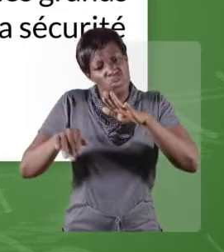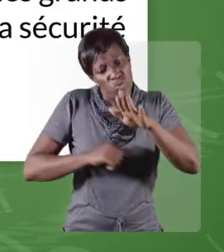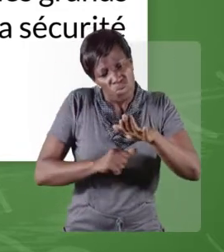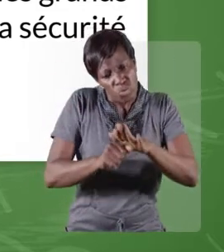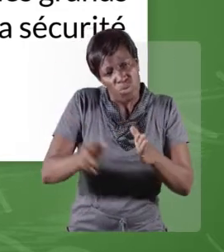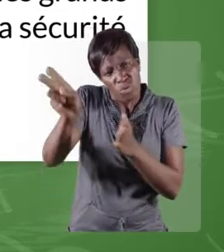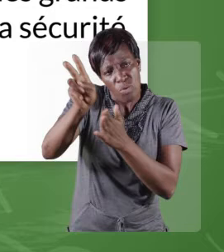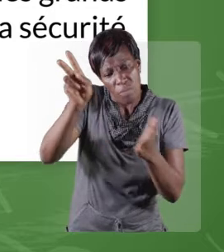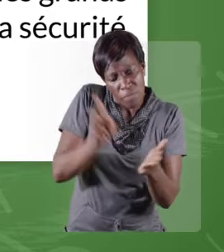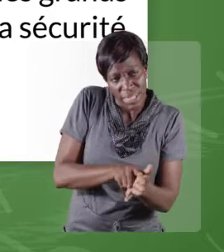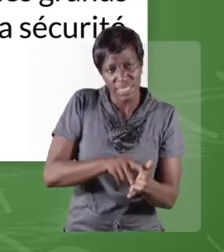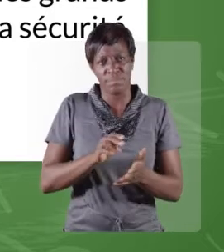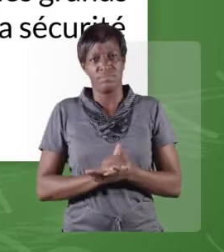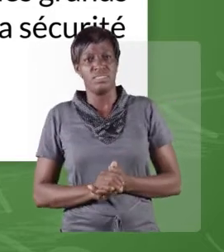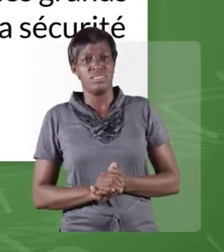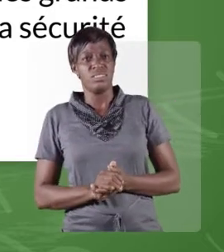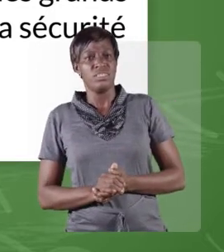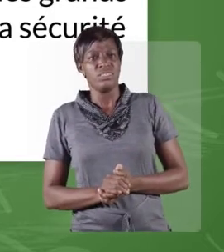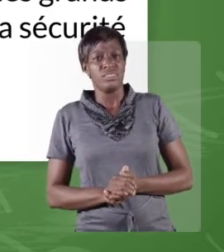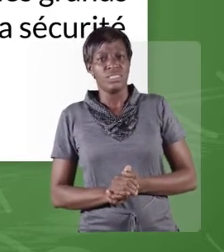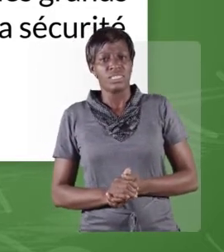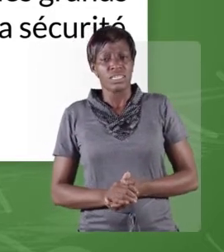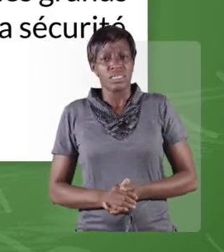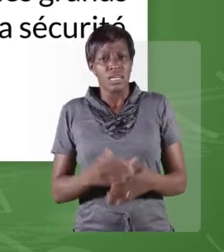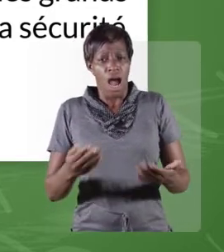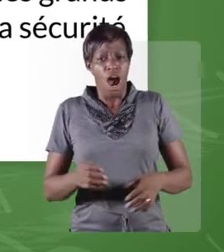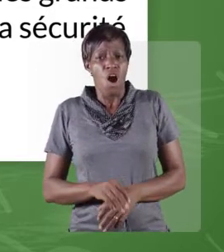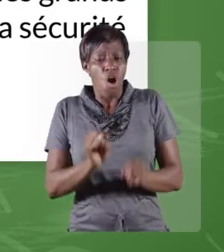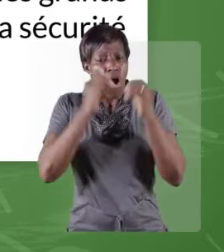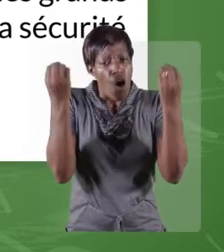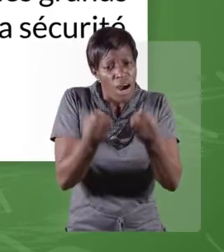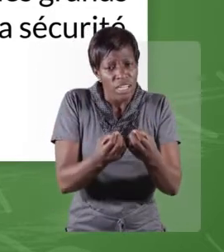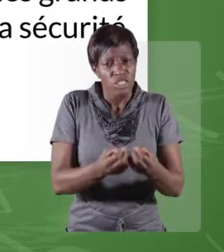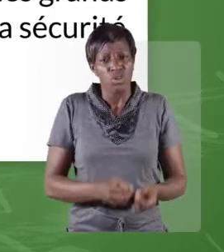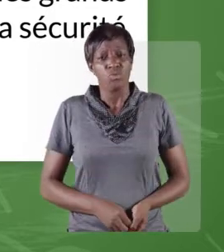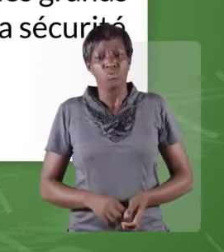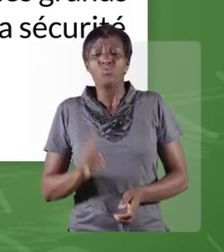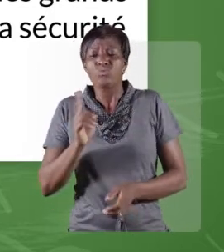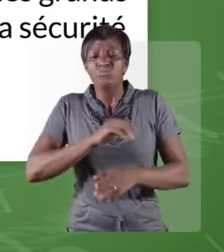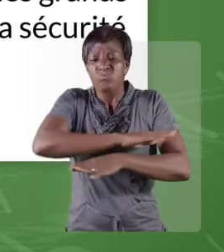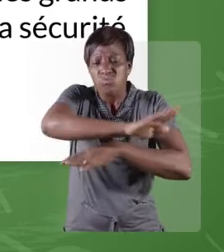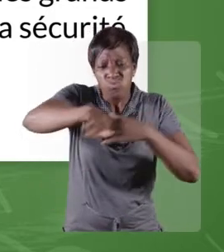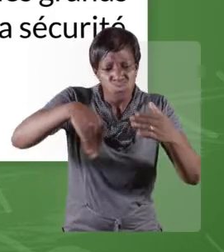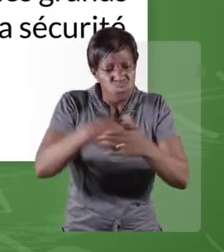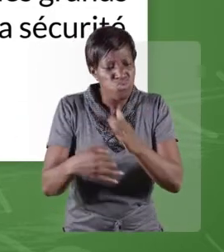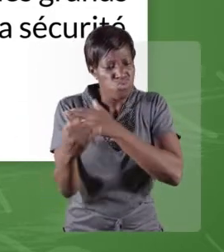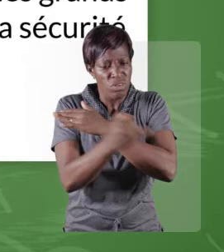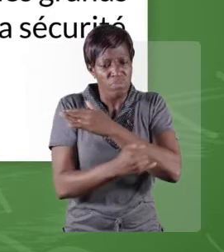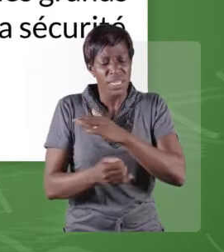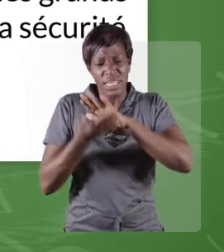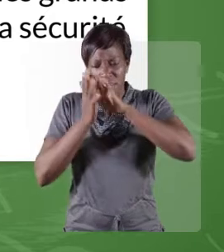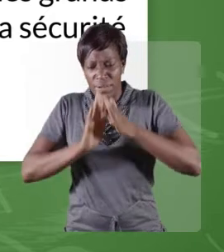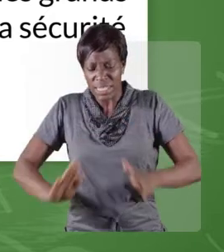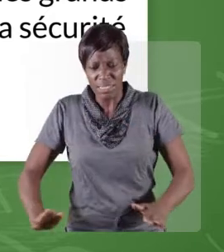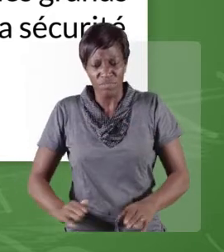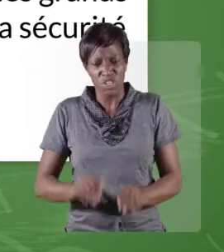États pacifiques. Organisation dont pourront être membres tous les États pacifiques, grands et